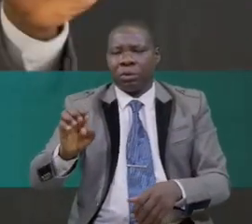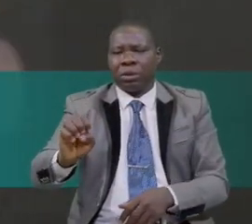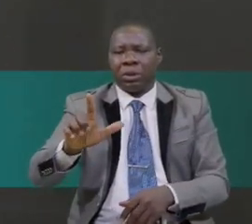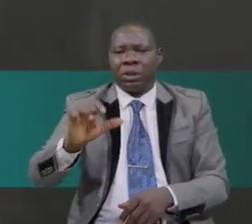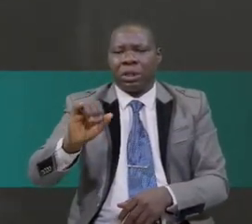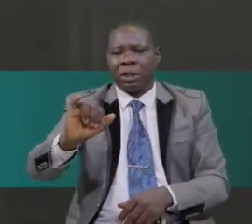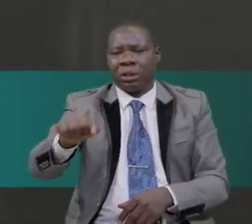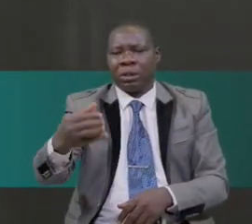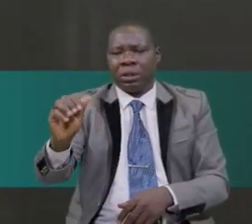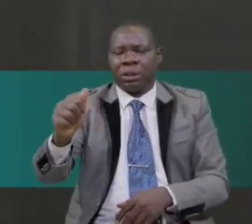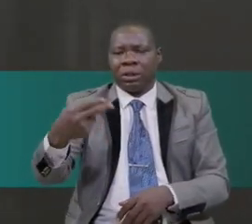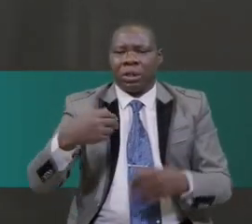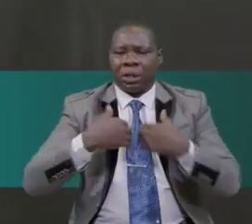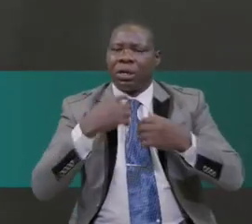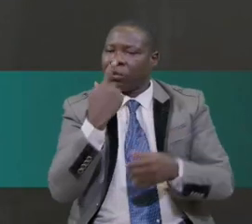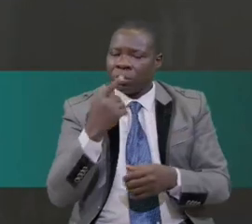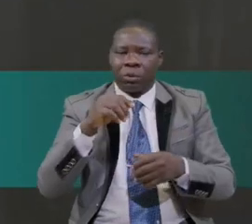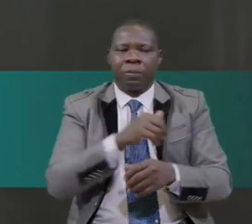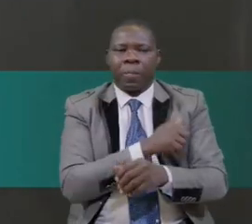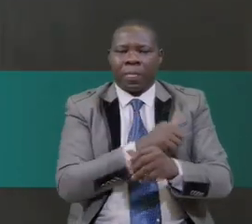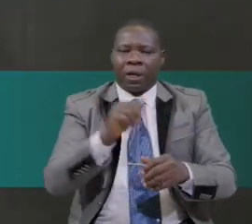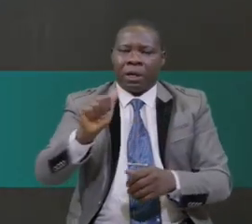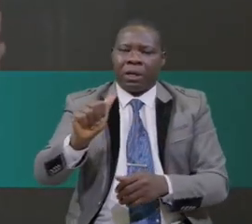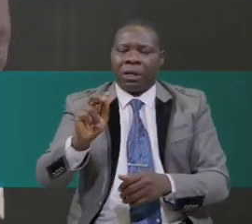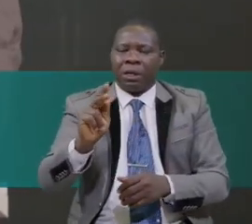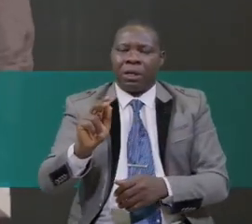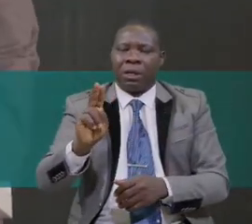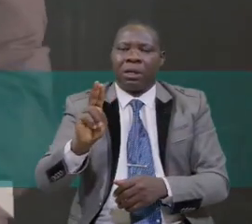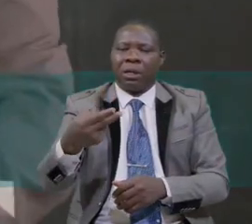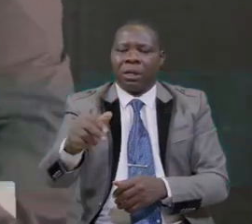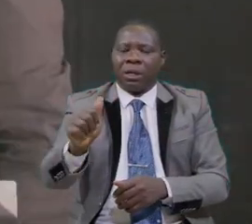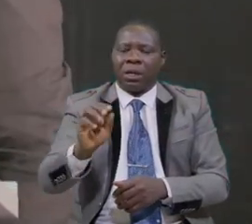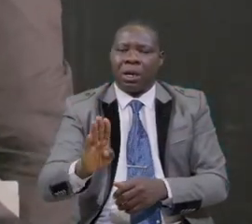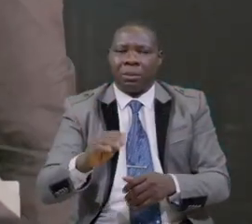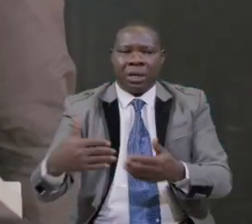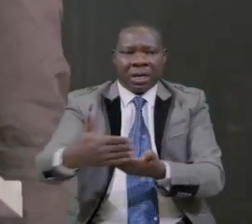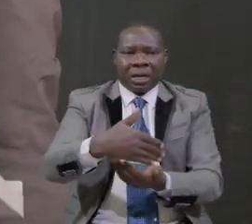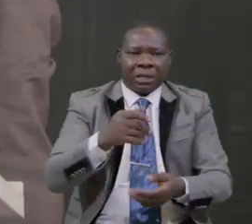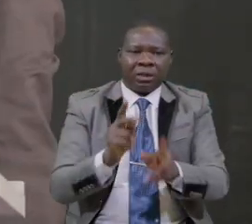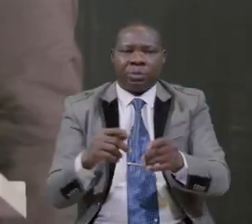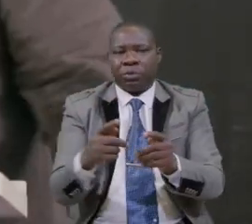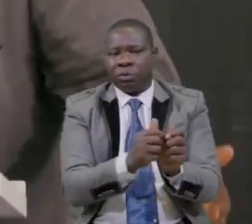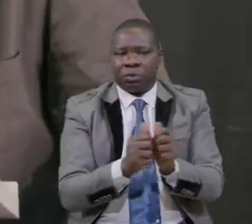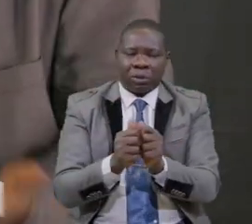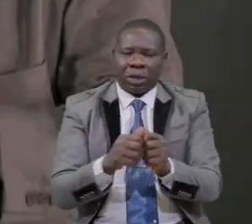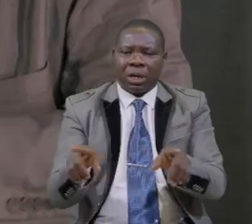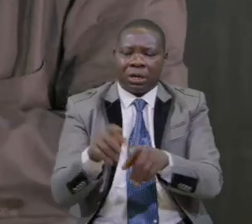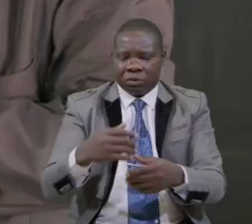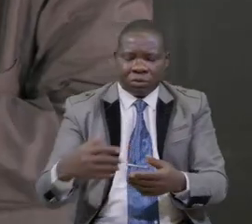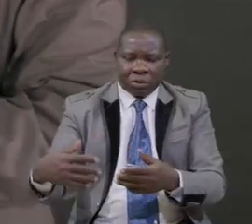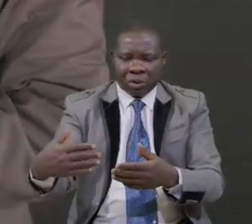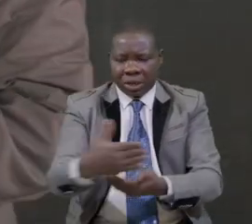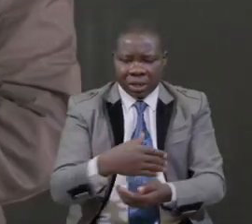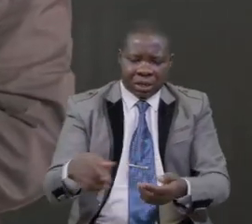dit à Achab, rassemble-moi tout le monde. Et comme tu les rassembles, appelle tous tes prophètes de